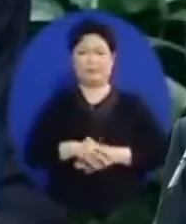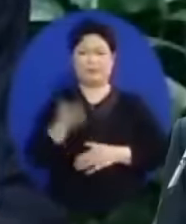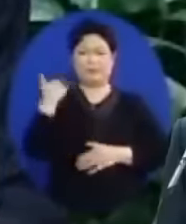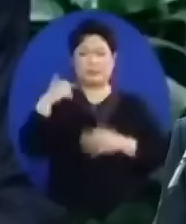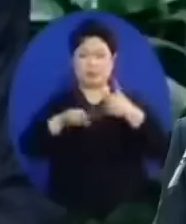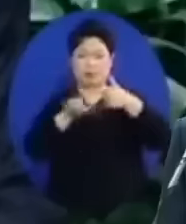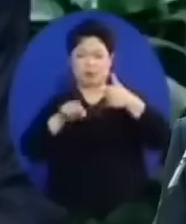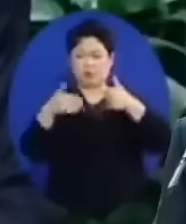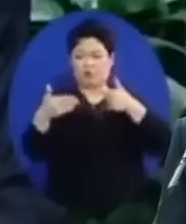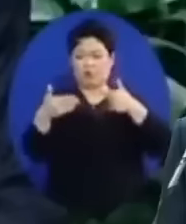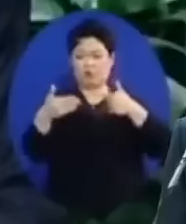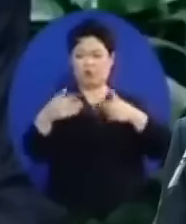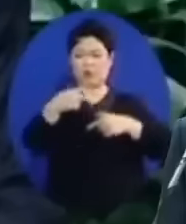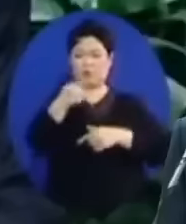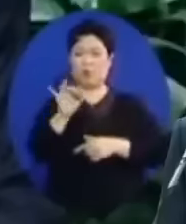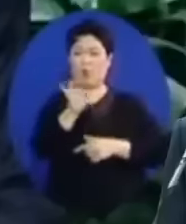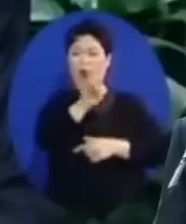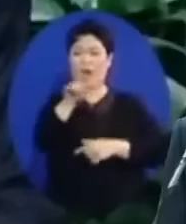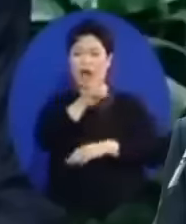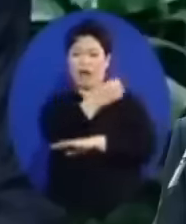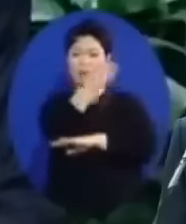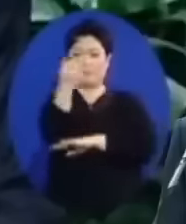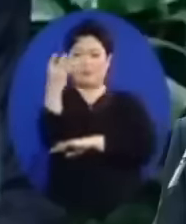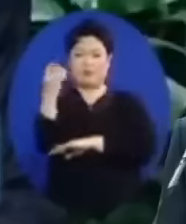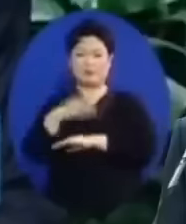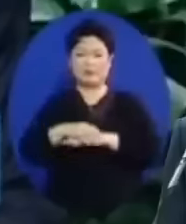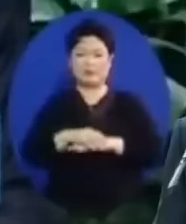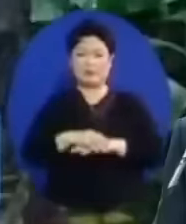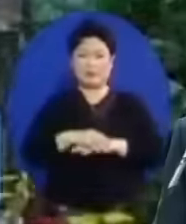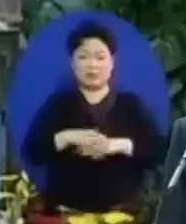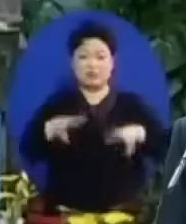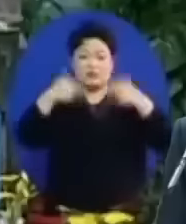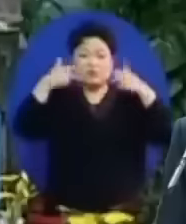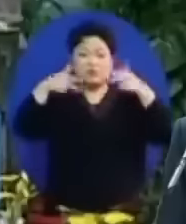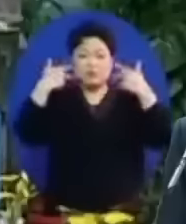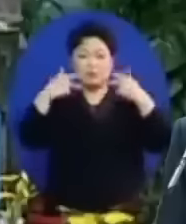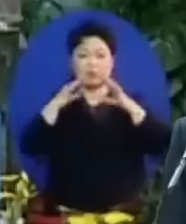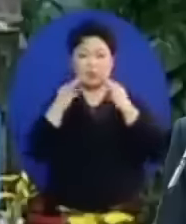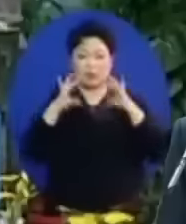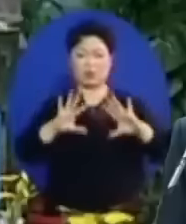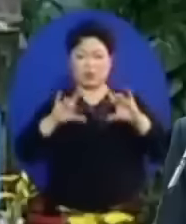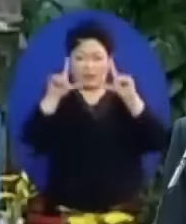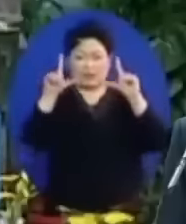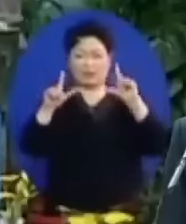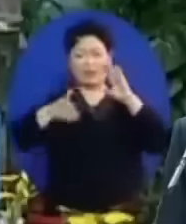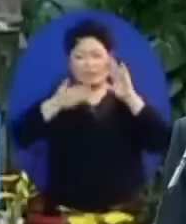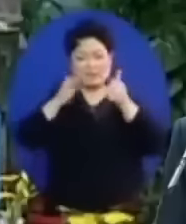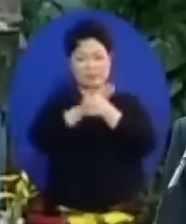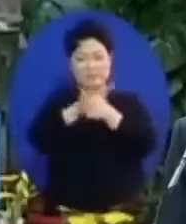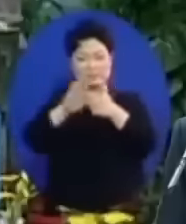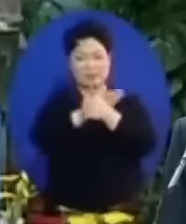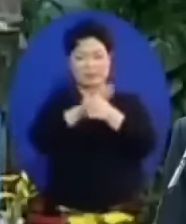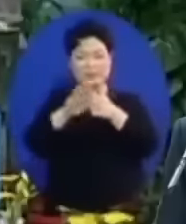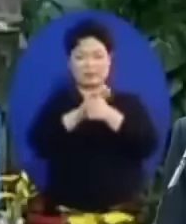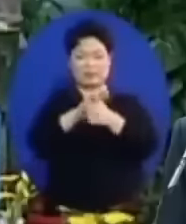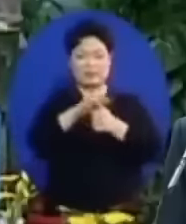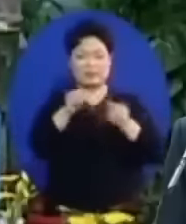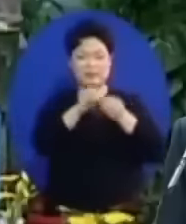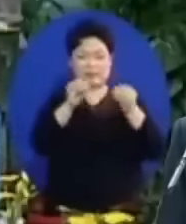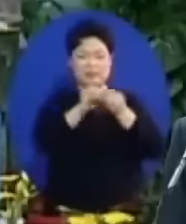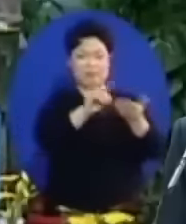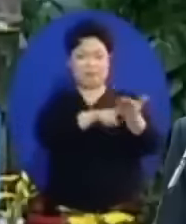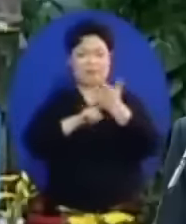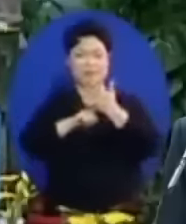지난 6월 9일 동아일보에는 국수집 운영 오형섭씨 부부 토요일엔 공원서 식사 대접이라는 제목의 기사가